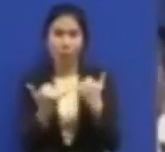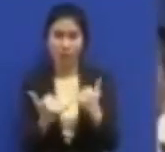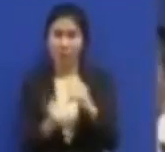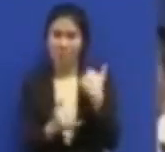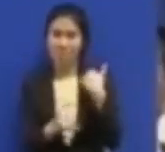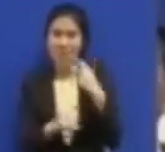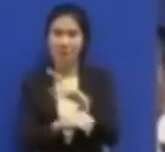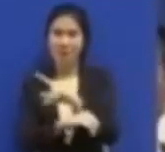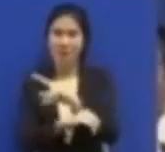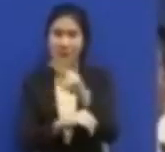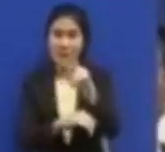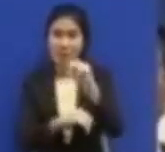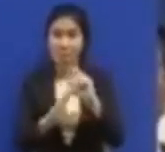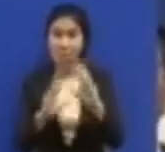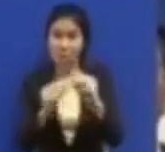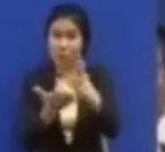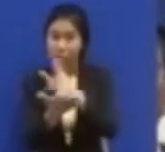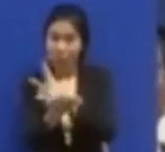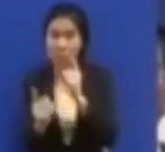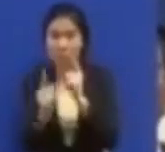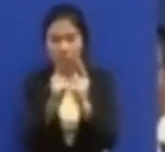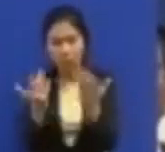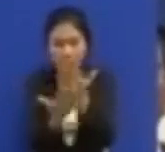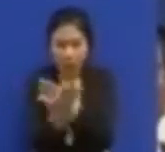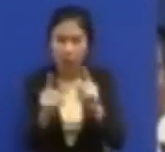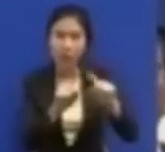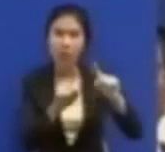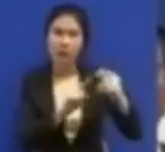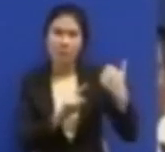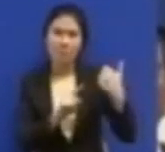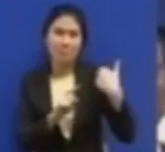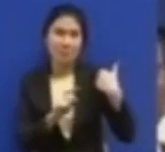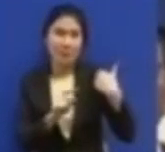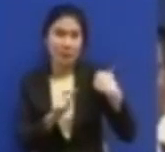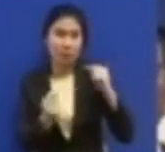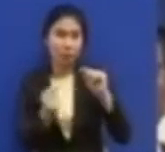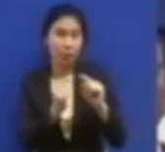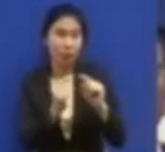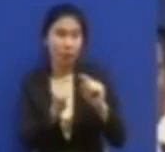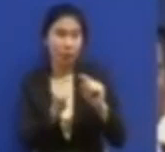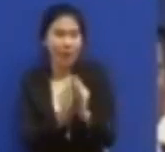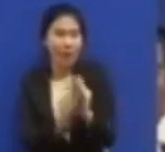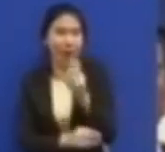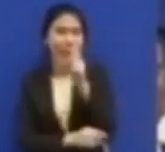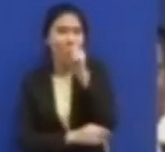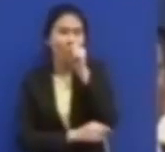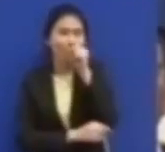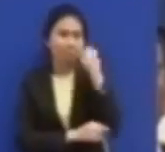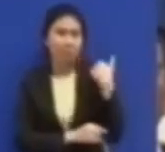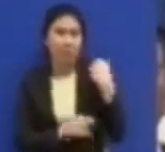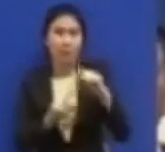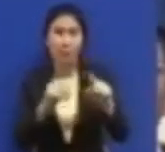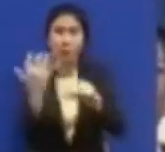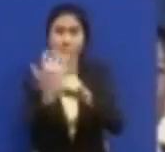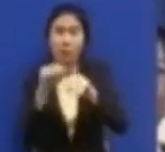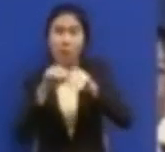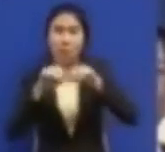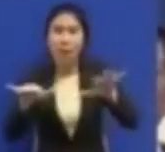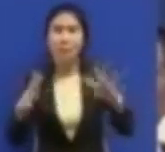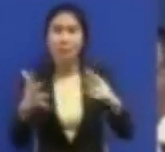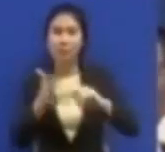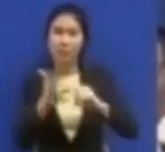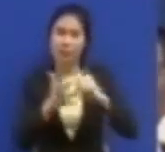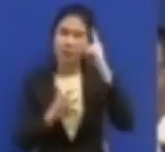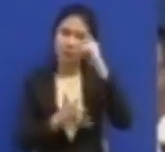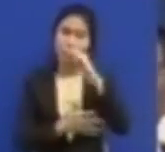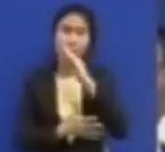เบียบวาระมีอภิปรายกันแล้วก็จะมีการลงคะแนนรับกันด้วยไม่ได้เปิดเผยด้วยนะท่านประธานครับลงคะแนนแต่ละท่านม